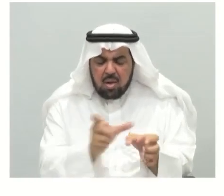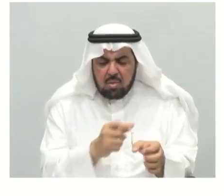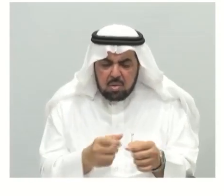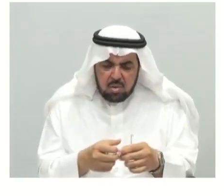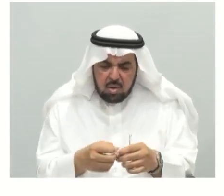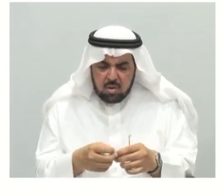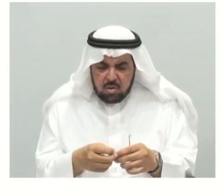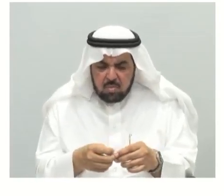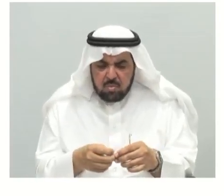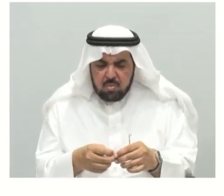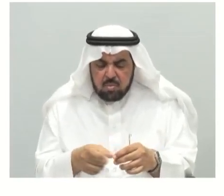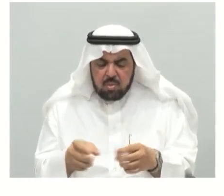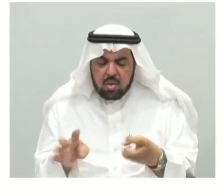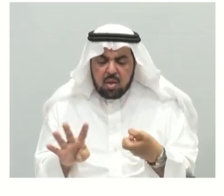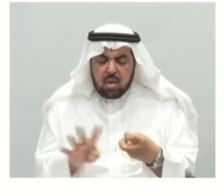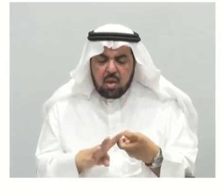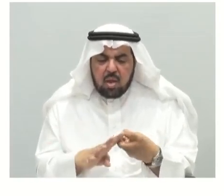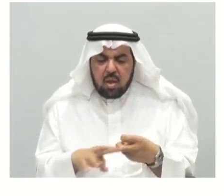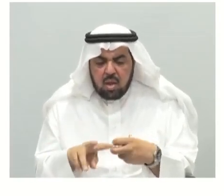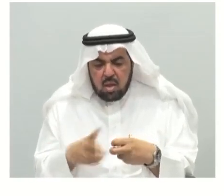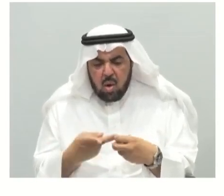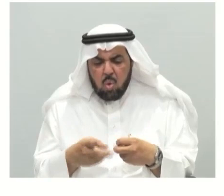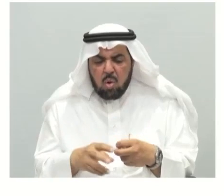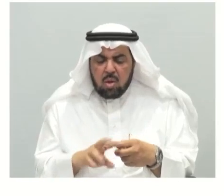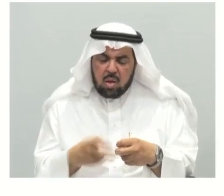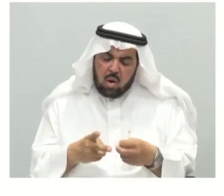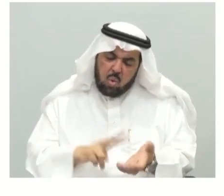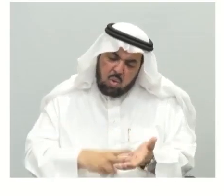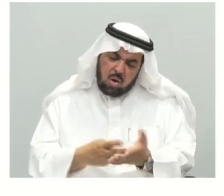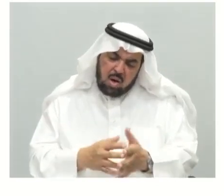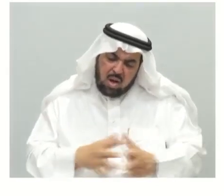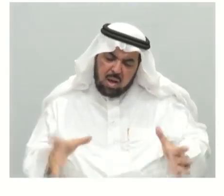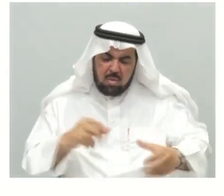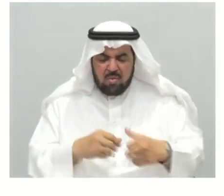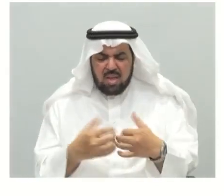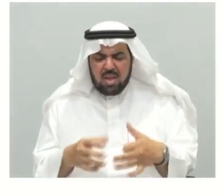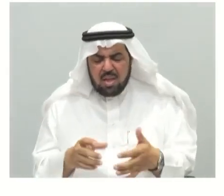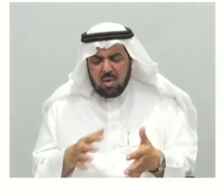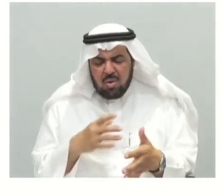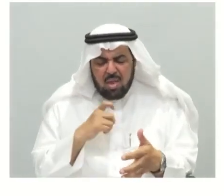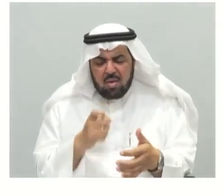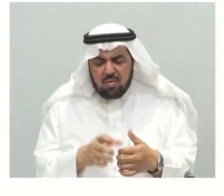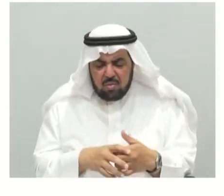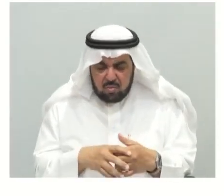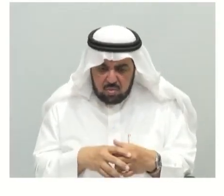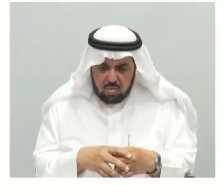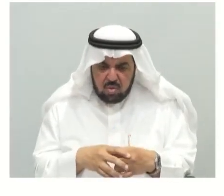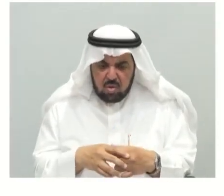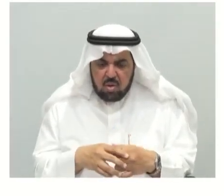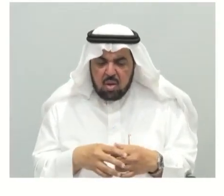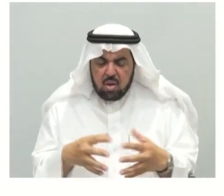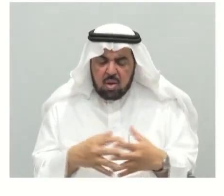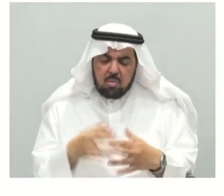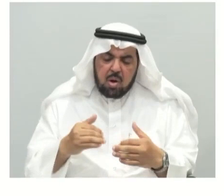المجموعه نلاحظ في السؤال 24 تحول غير كامل لان العذراء داخل الشرنقه واليرقه والبالغ كلاهما من